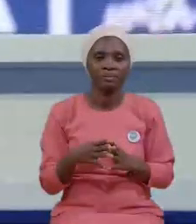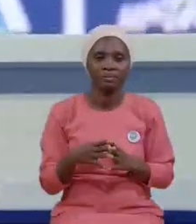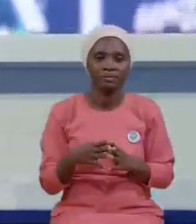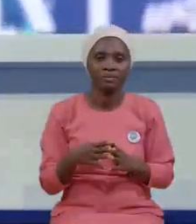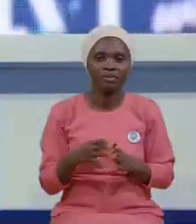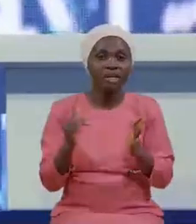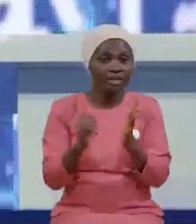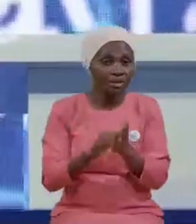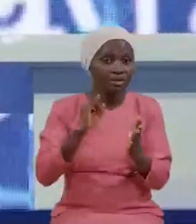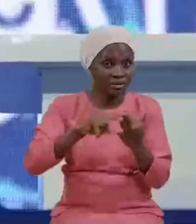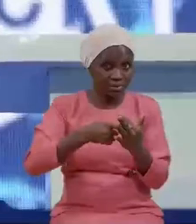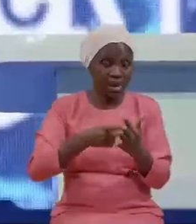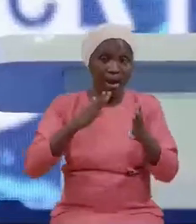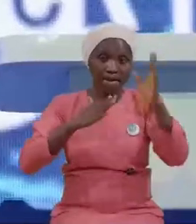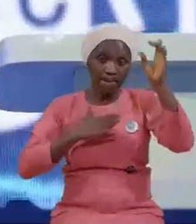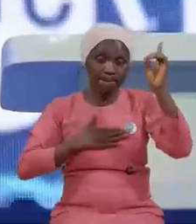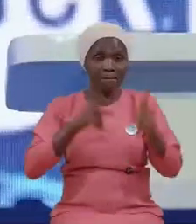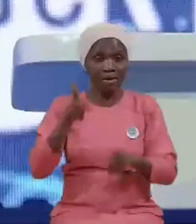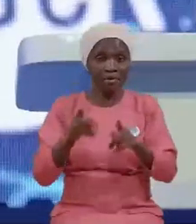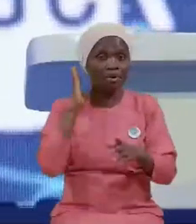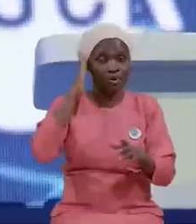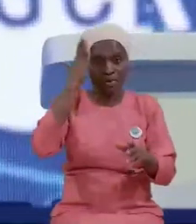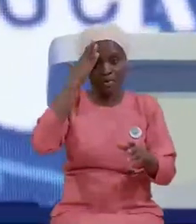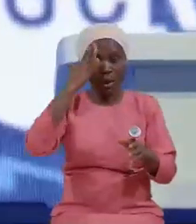Il dit, mon peuple connaîtra mon nom.